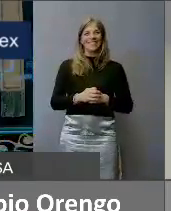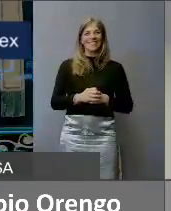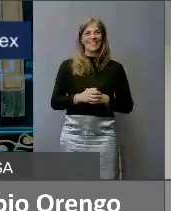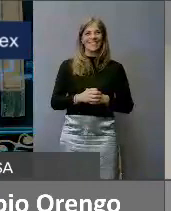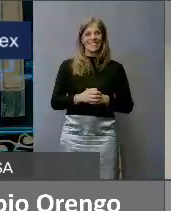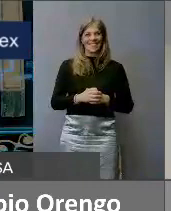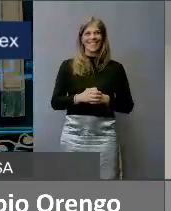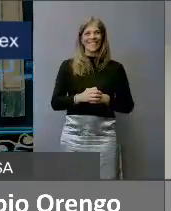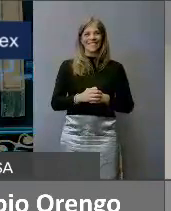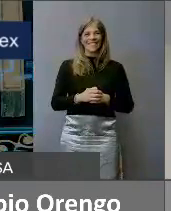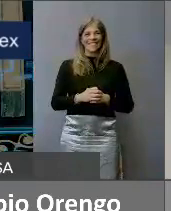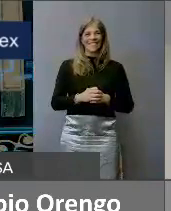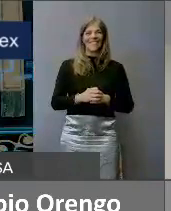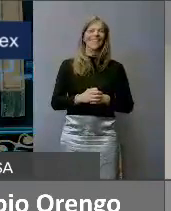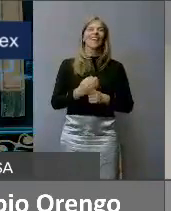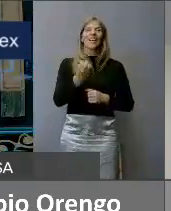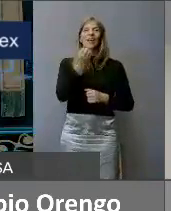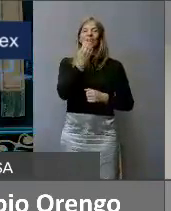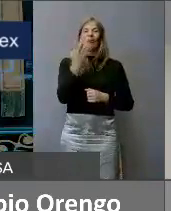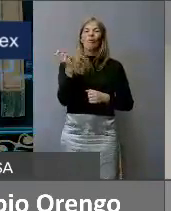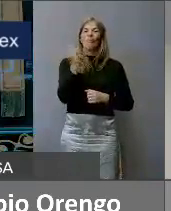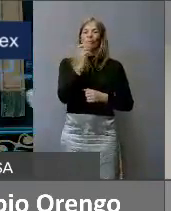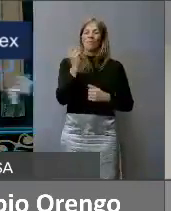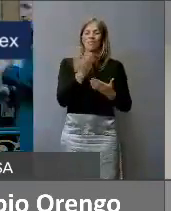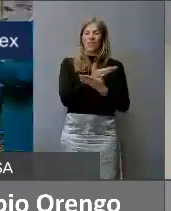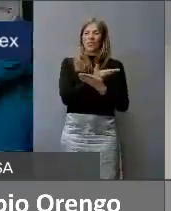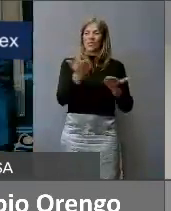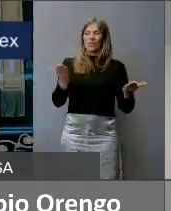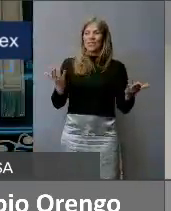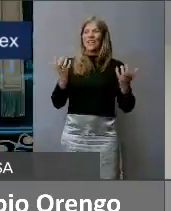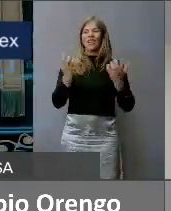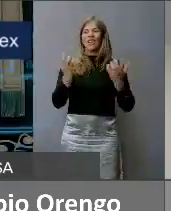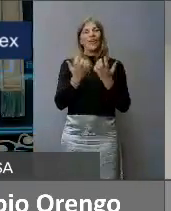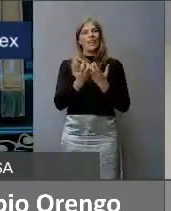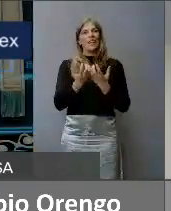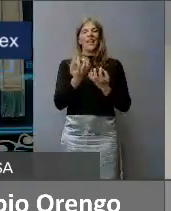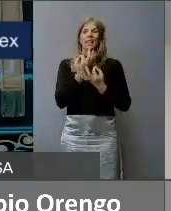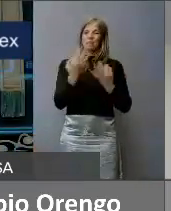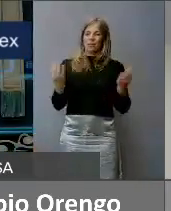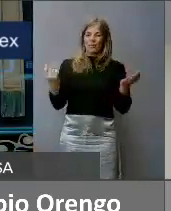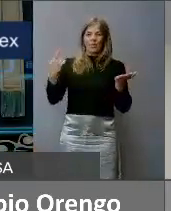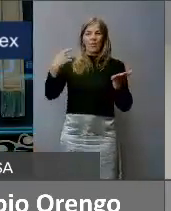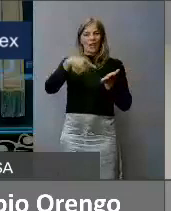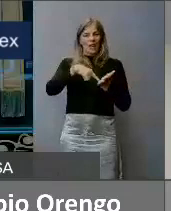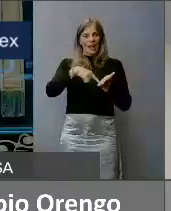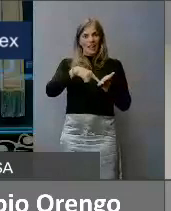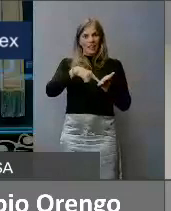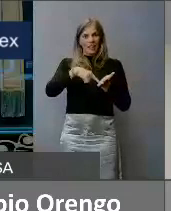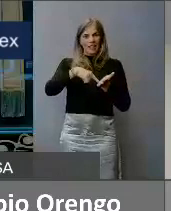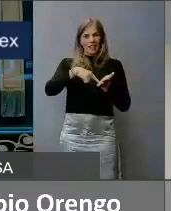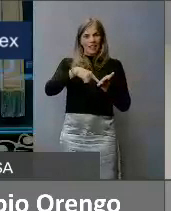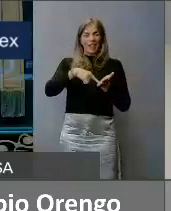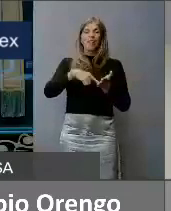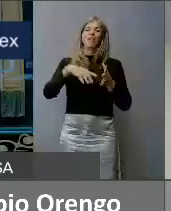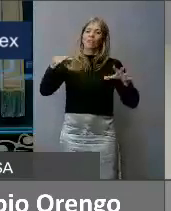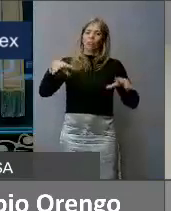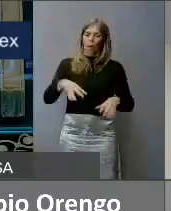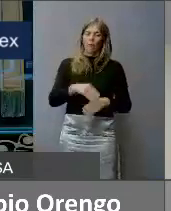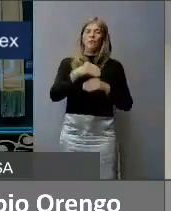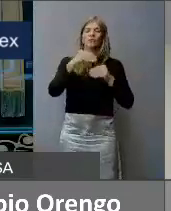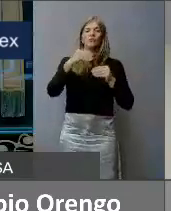allora buon pomeriggio a tutti i colleghi mai ritrovati dobbiamo aprire i lavori del consiglio comunale